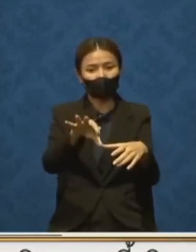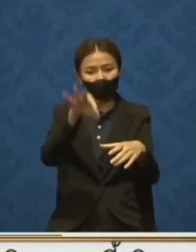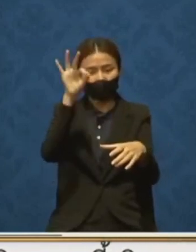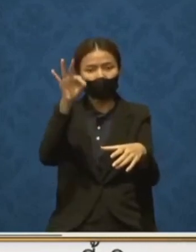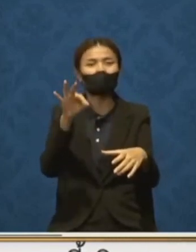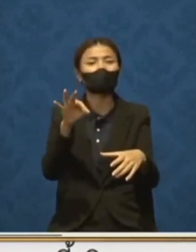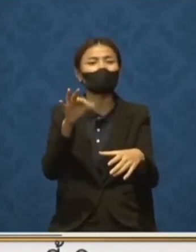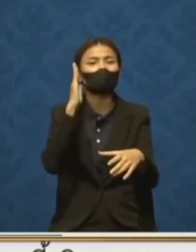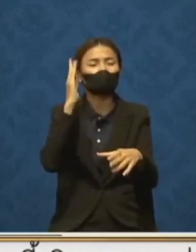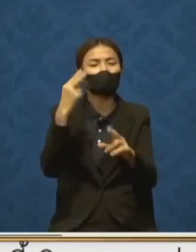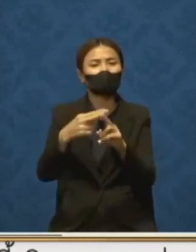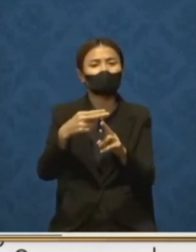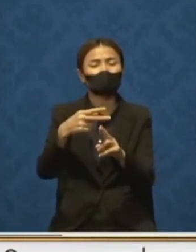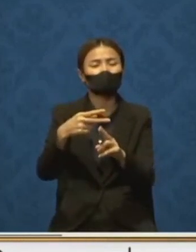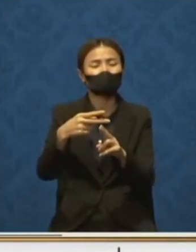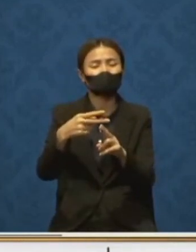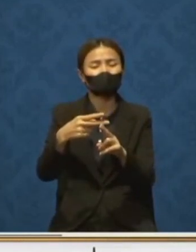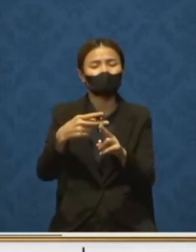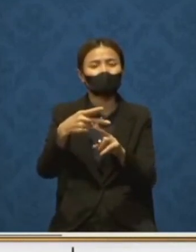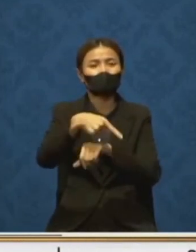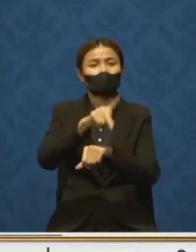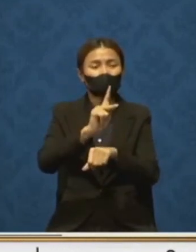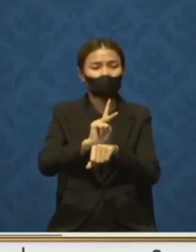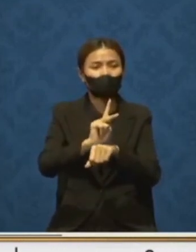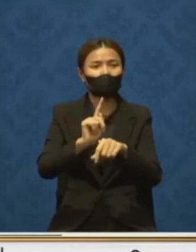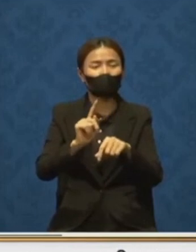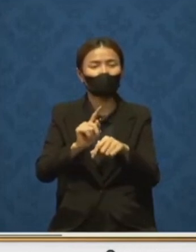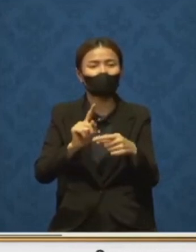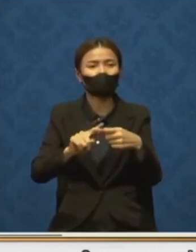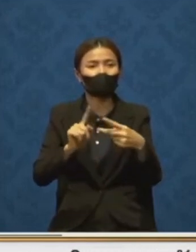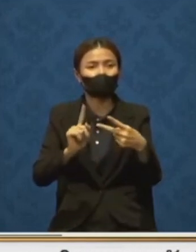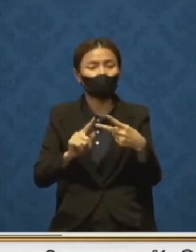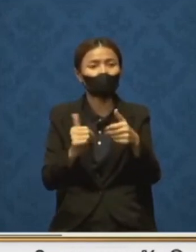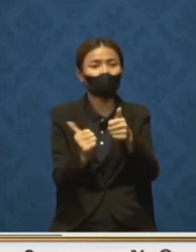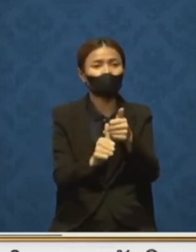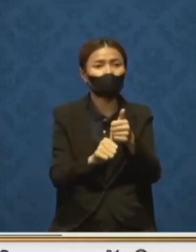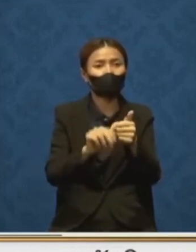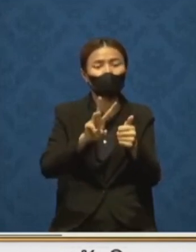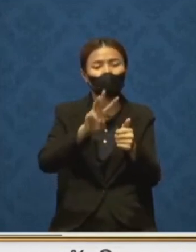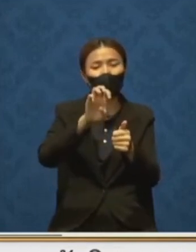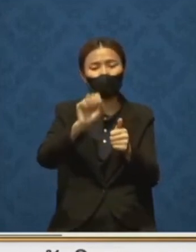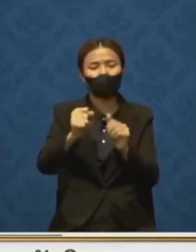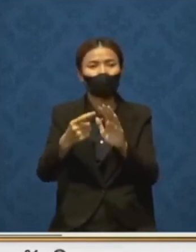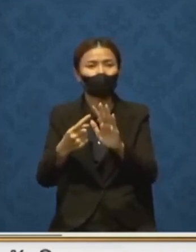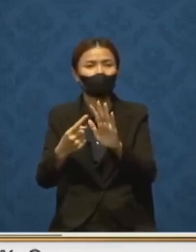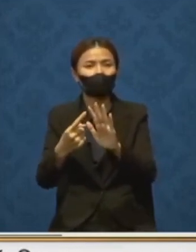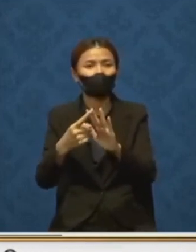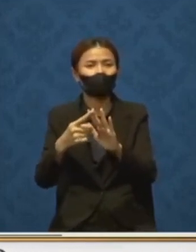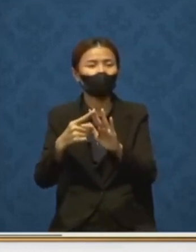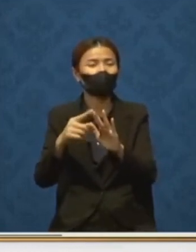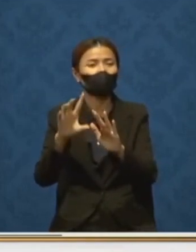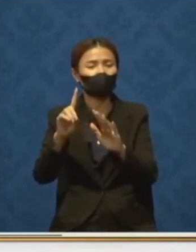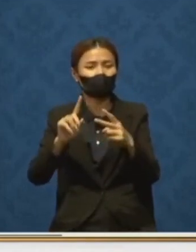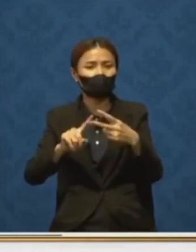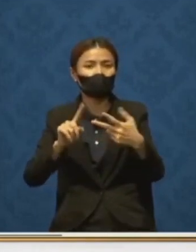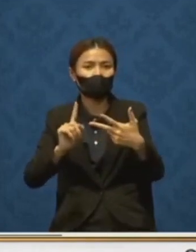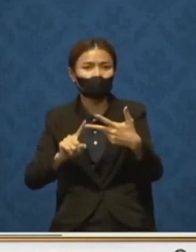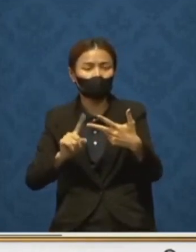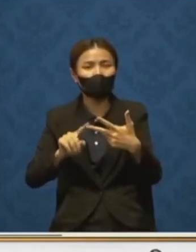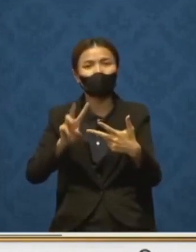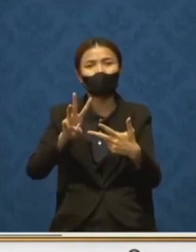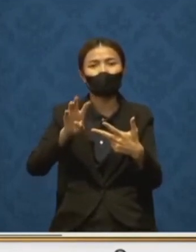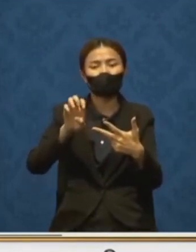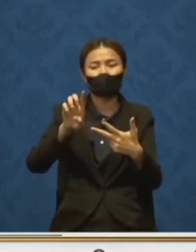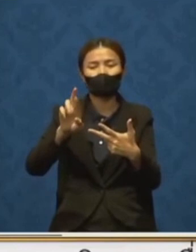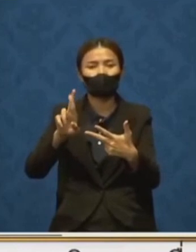กรรมการนายวิสุทธิ์ชัยนรุณเป็นรองประธานกรรมการนายวีรกรคำประกอบเป็นที่ปรึกษาคณะก